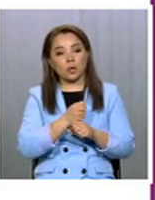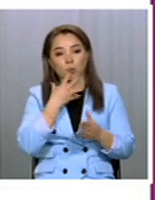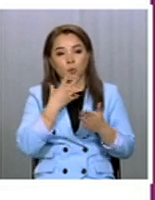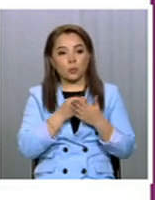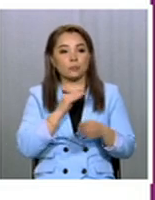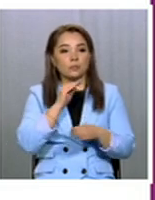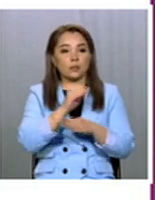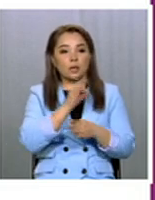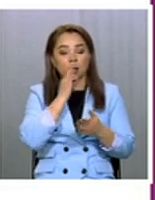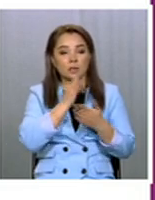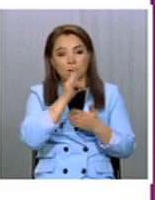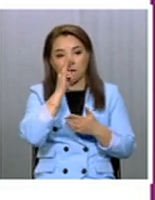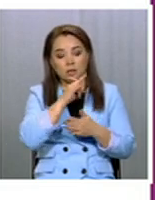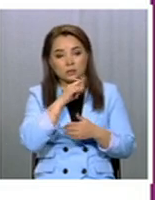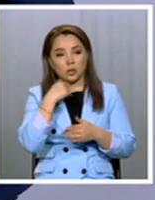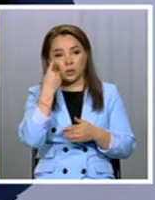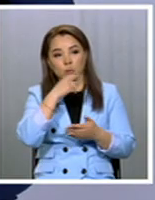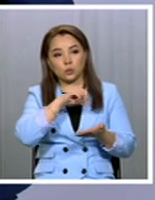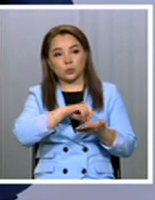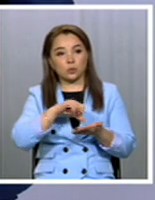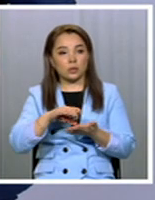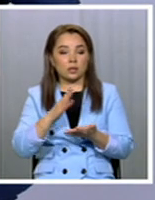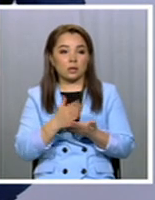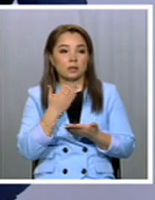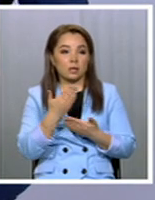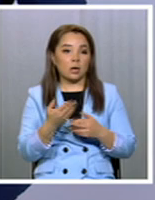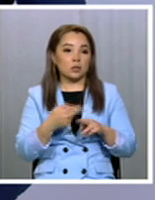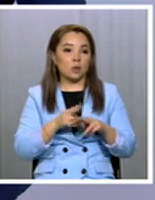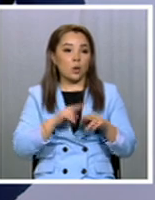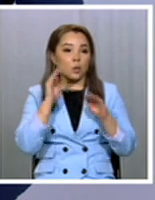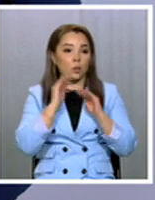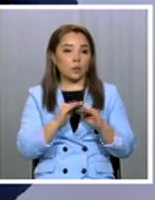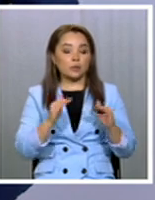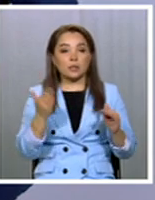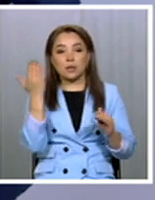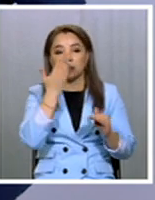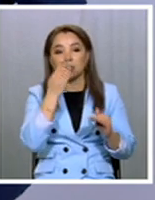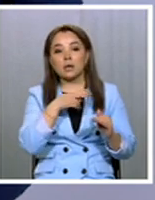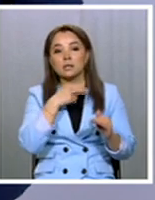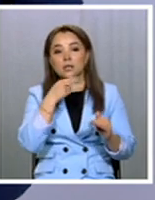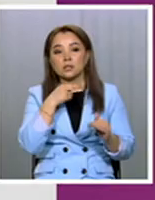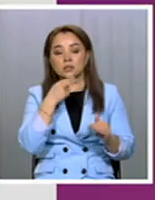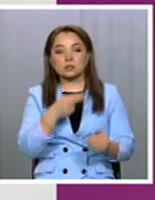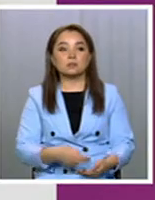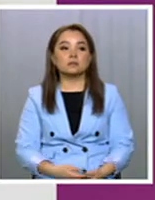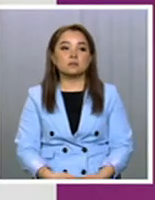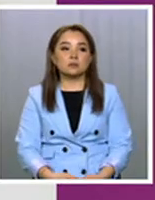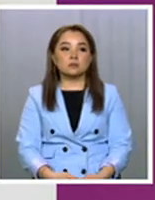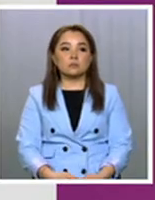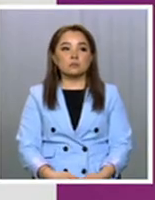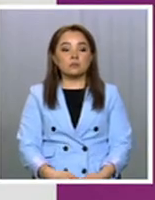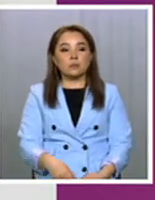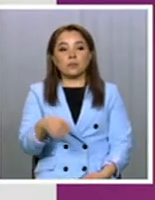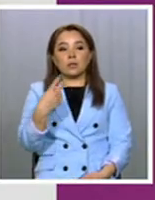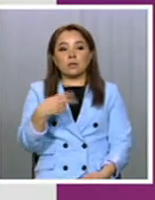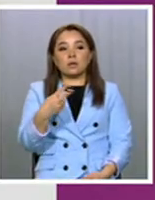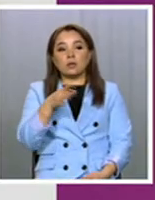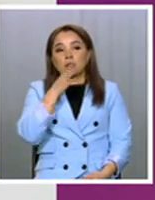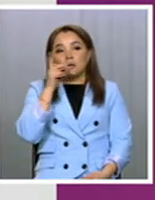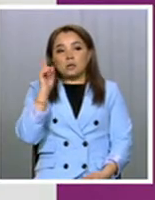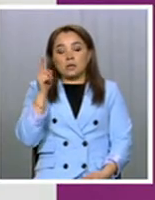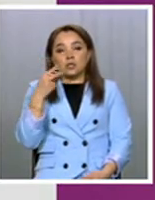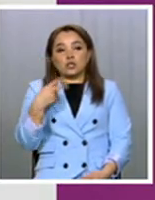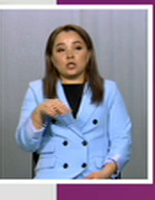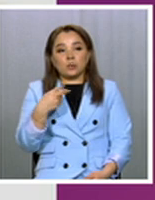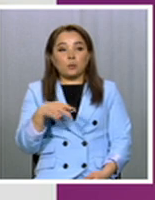тигізген қазақ тұлғалары. Оқушылар, бейне жазбаға назар аударыңыздар. 20-шы ғасырдың